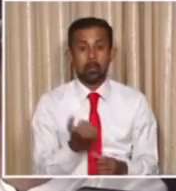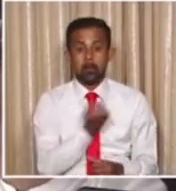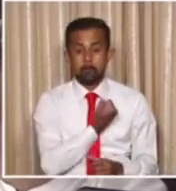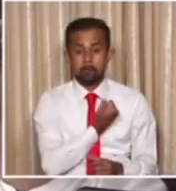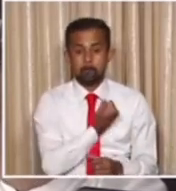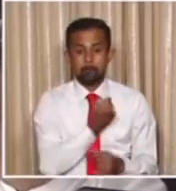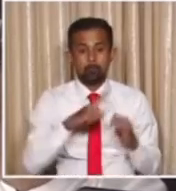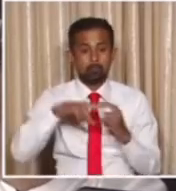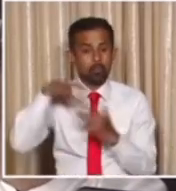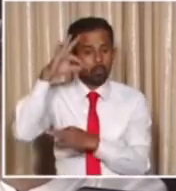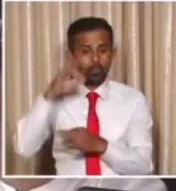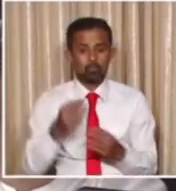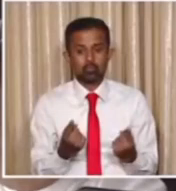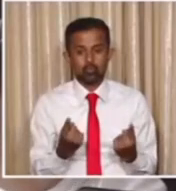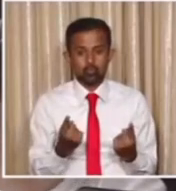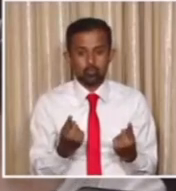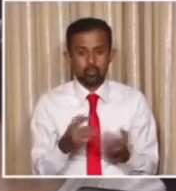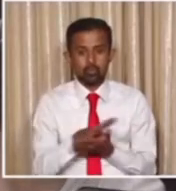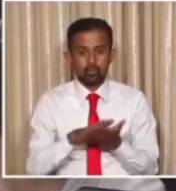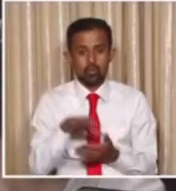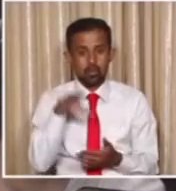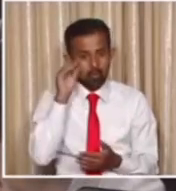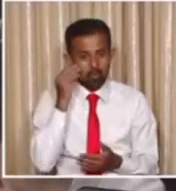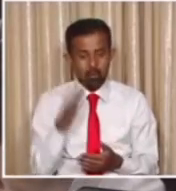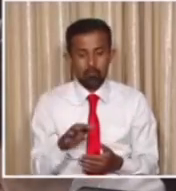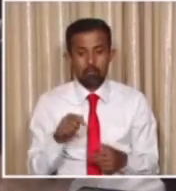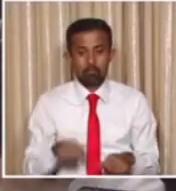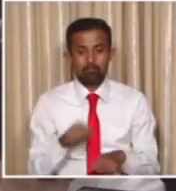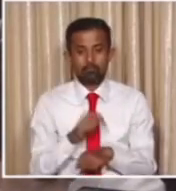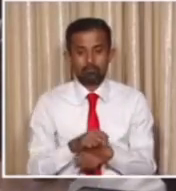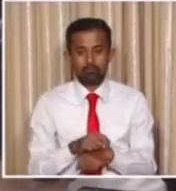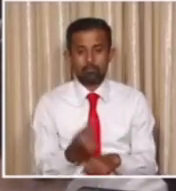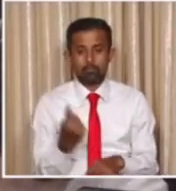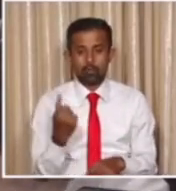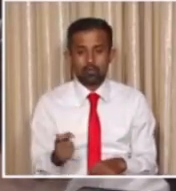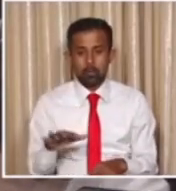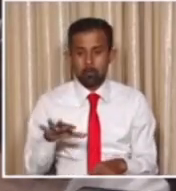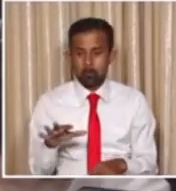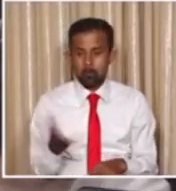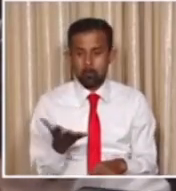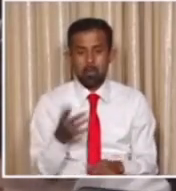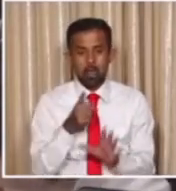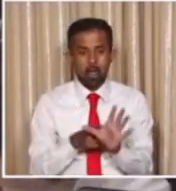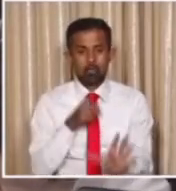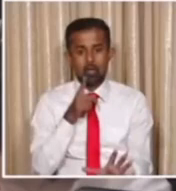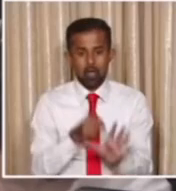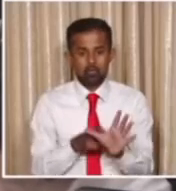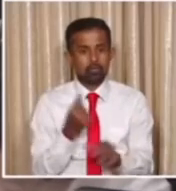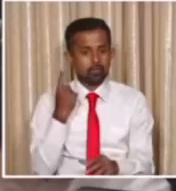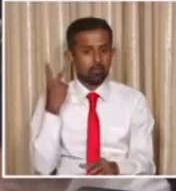එකේ අවශ්‍යතාවය තේරුම් අරන් දැනට 1500ක් පමණ වාර්ෂිකව දැන්